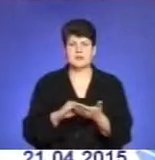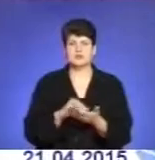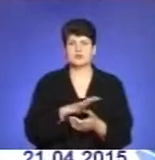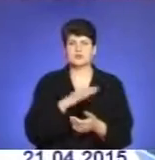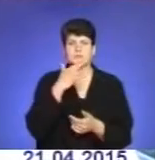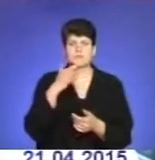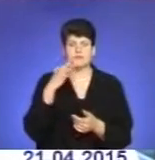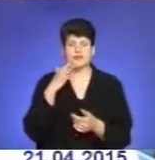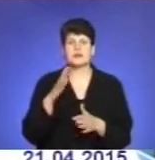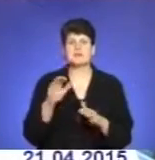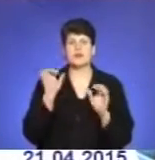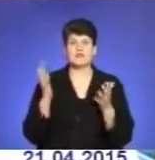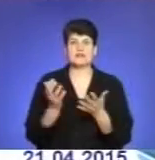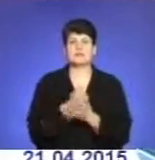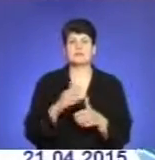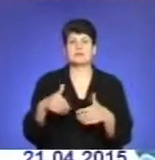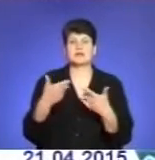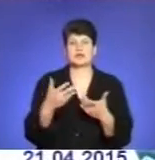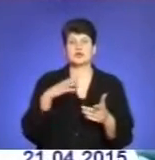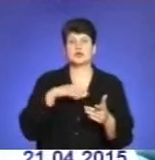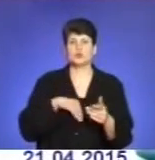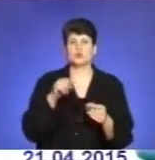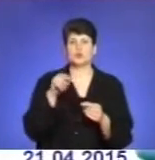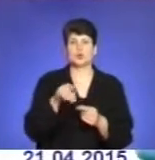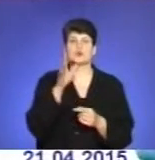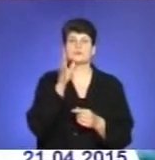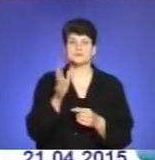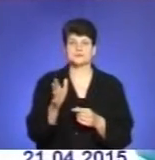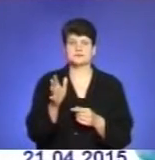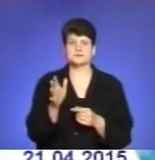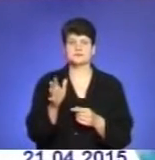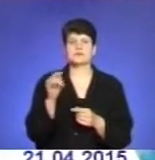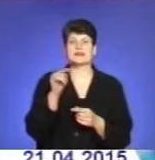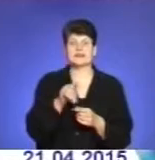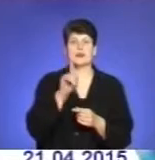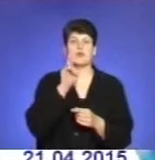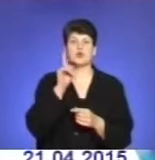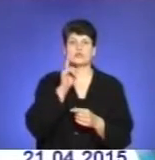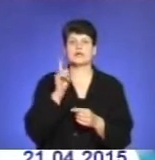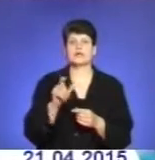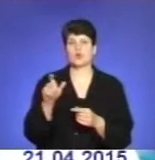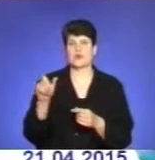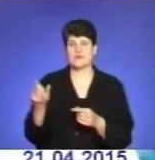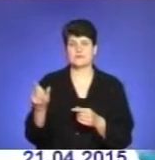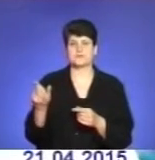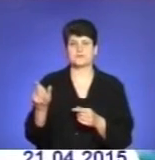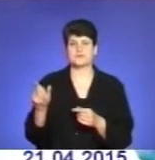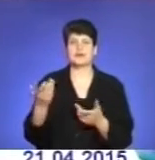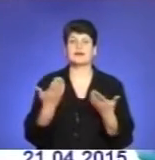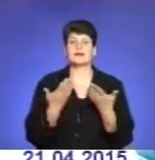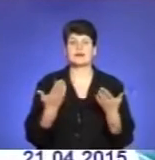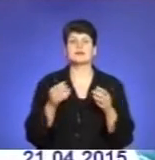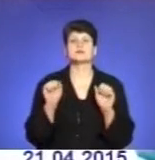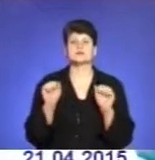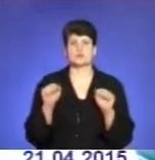їм вдалося передати оцей дух того часу, отих молодих людей, які